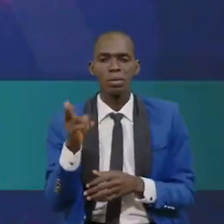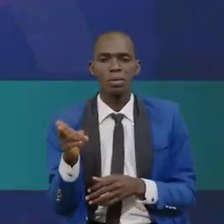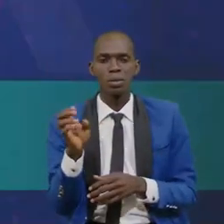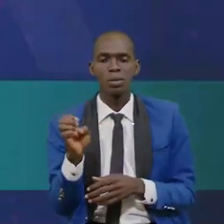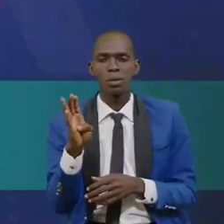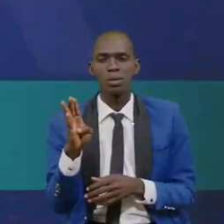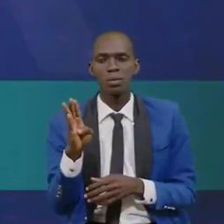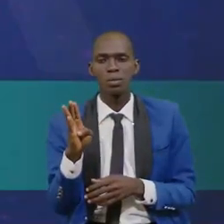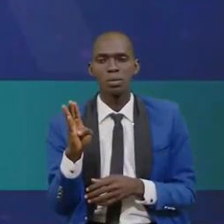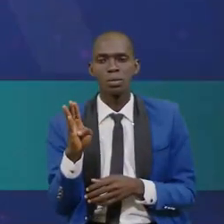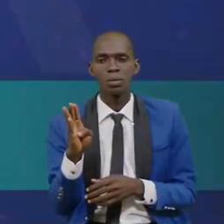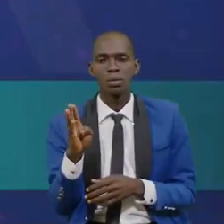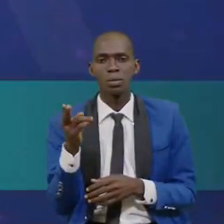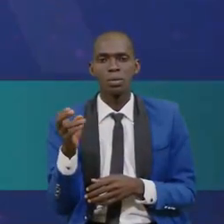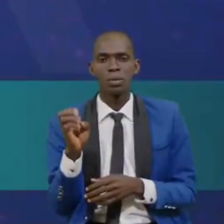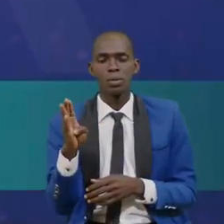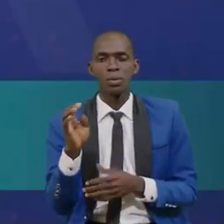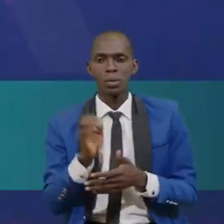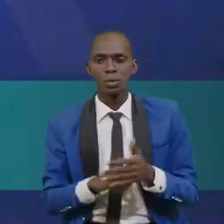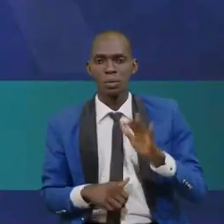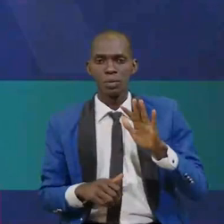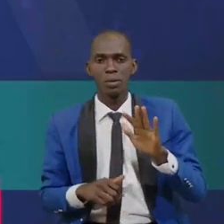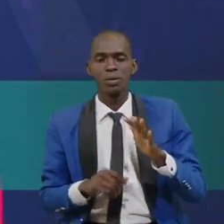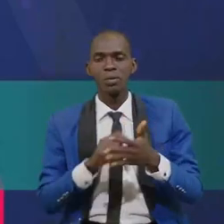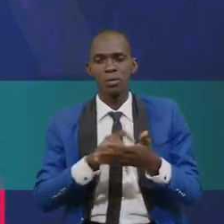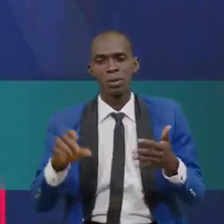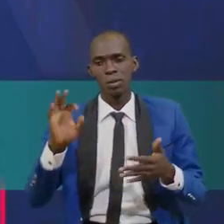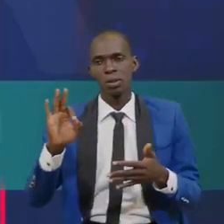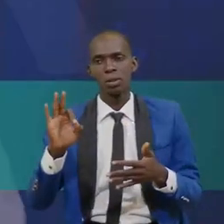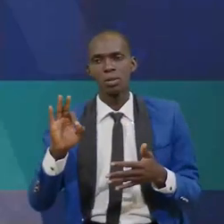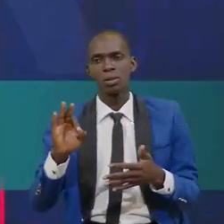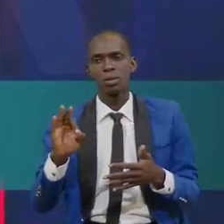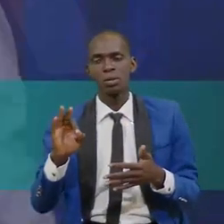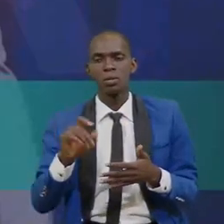5, ce même chapitre 5, toujours verset 9.